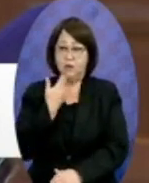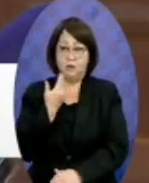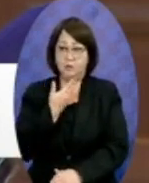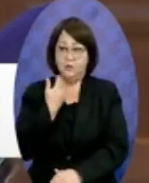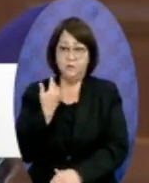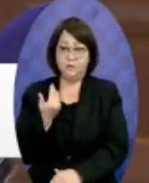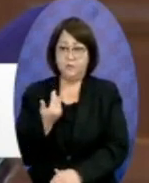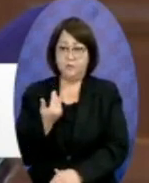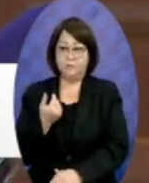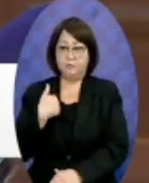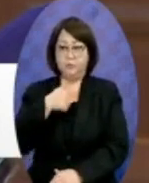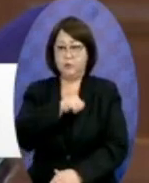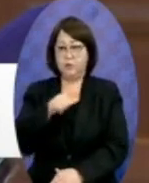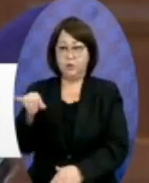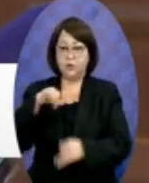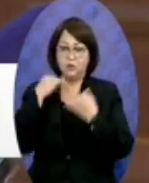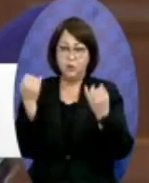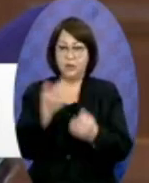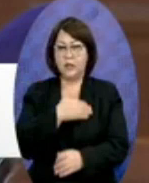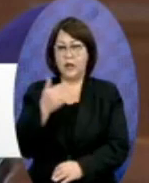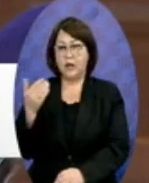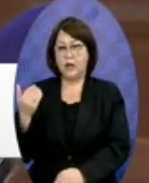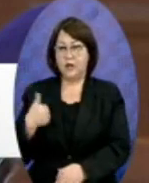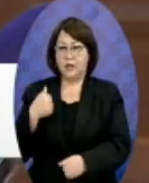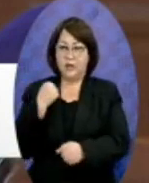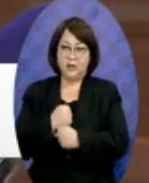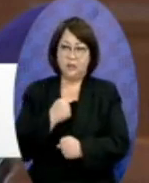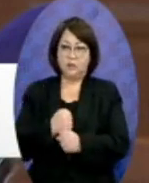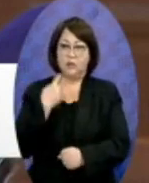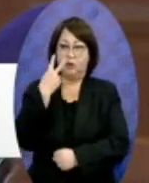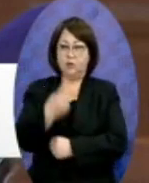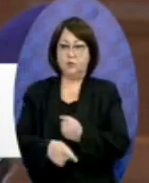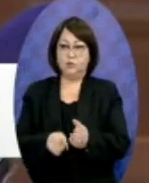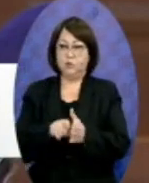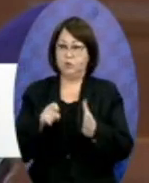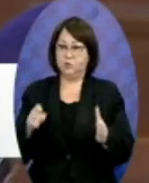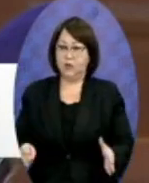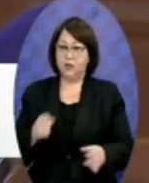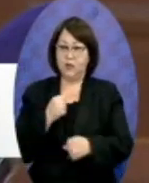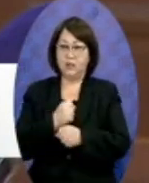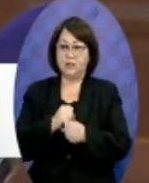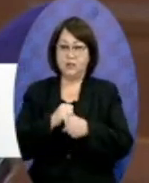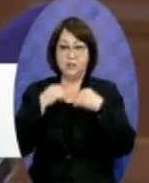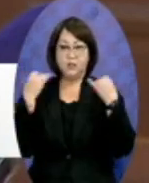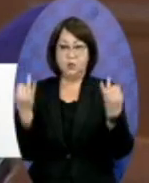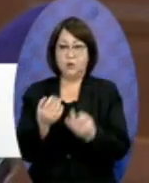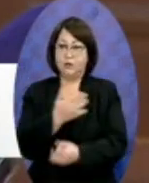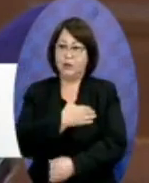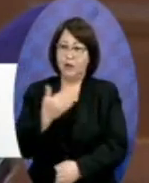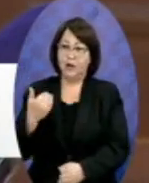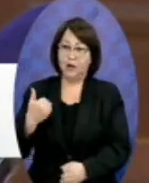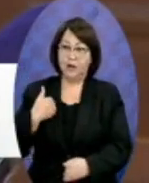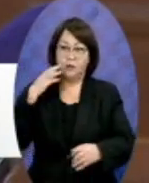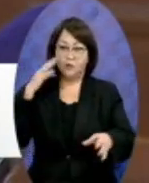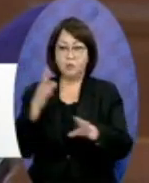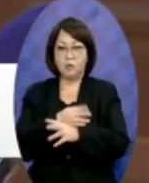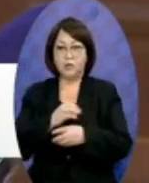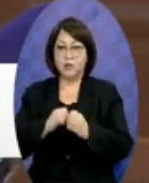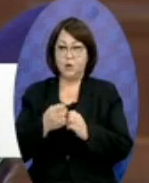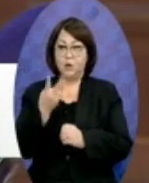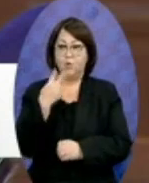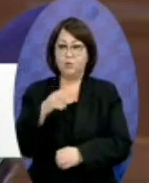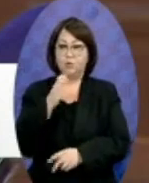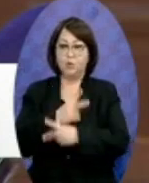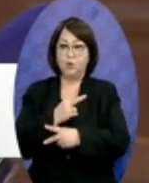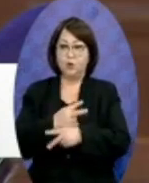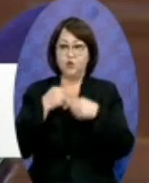бол ер нь энэ улсын хурлын даргын албыг 2 жил гарын хугацаанд ажиллахтаа бол өмнөсөн хөл зөрчсөн ямар нэгэн ийм үйлдэл хийсэн гэж бол